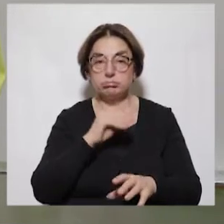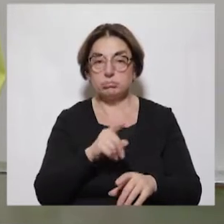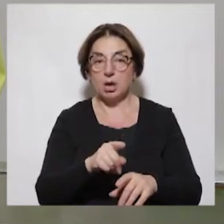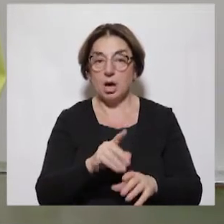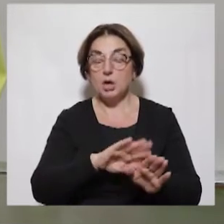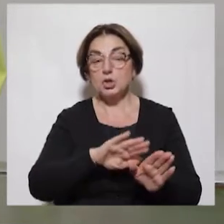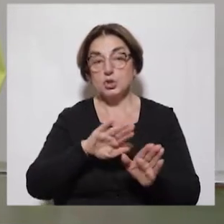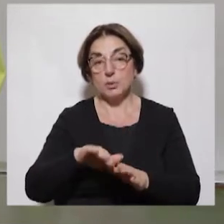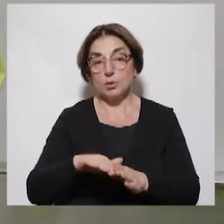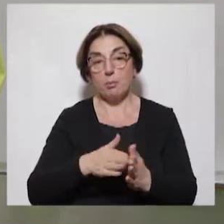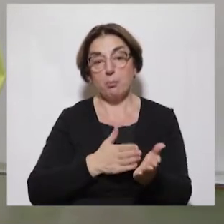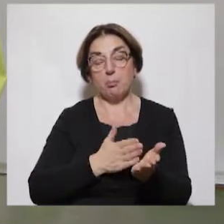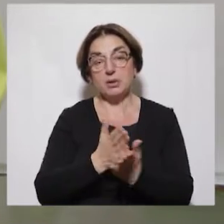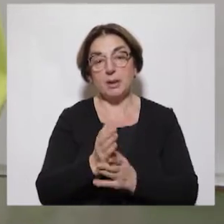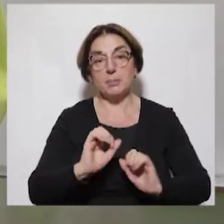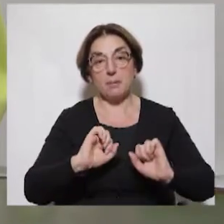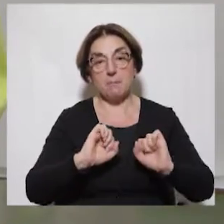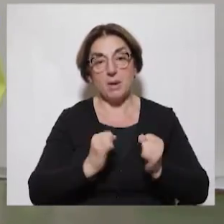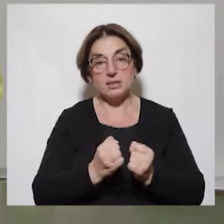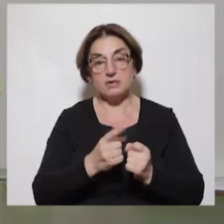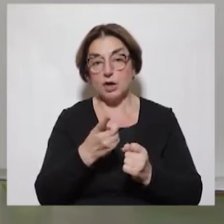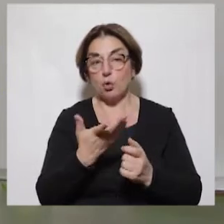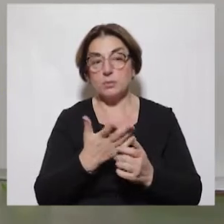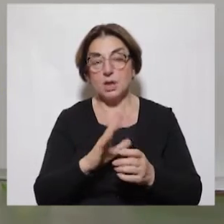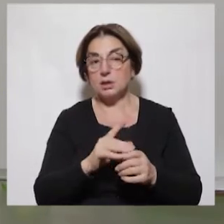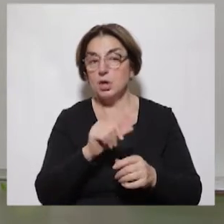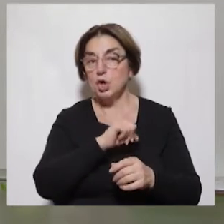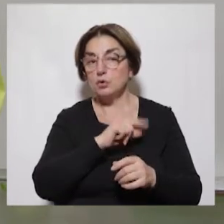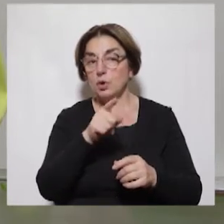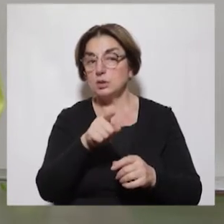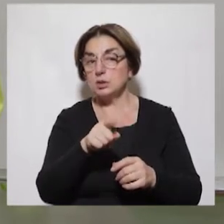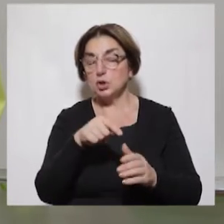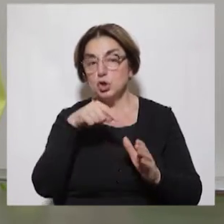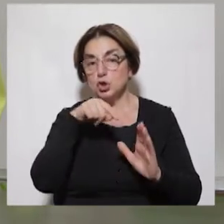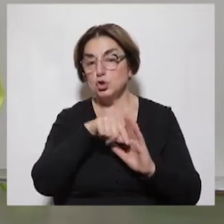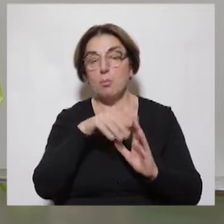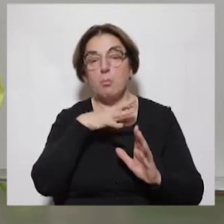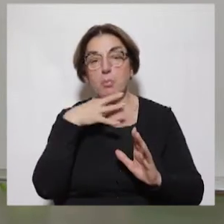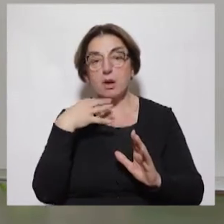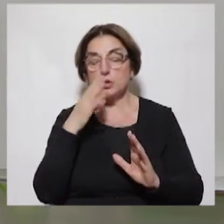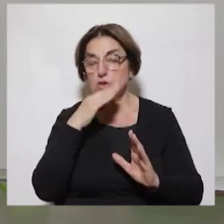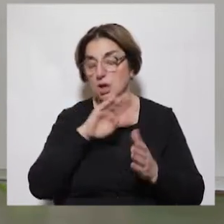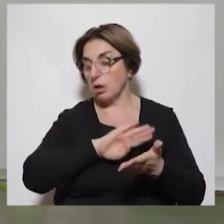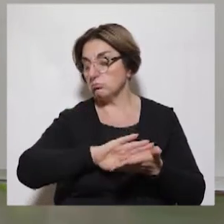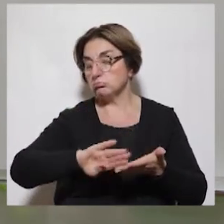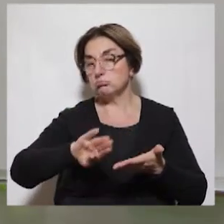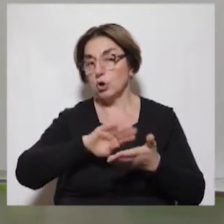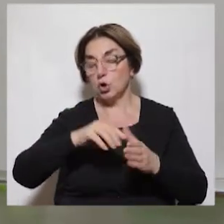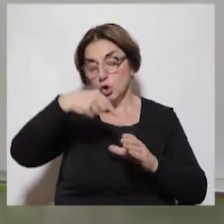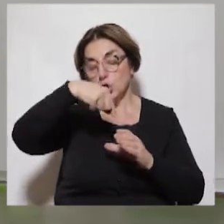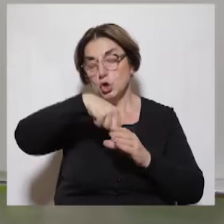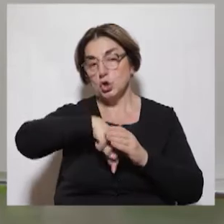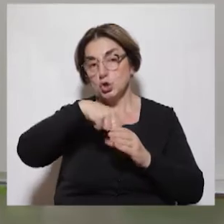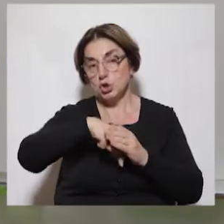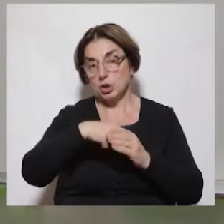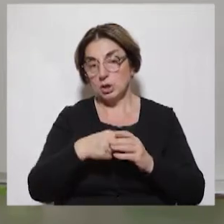შემდეგ უკვე მოდის პირდაპირი მაცივარი, რომელიც არ არის თერმომდგრადი, რომელიც პირიქით მასში დიდი რაოდენობით წყალი გადის, ხოლო